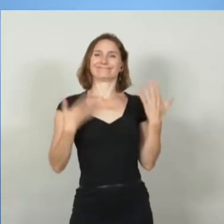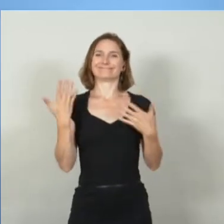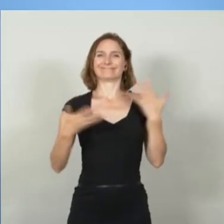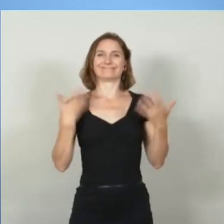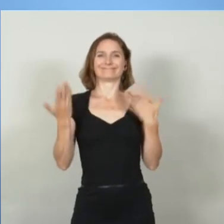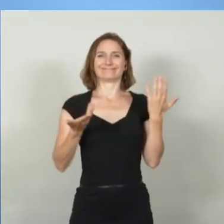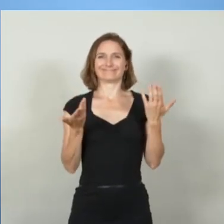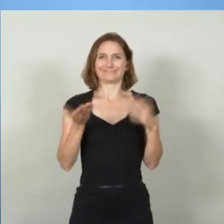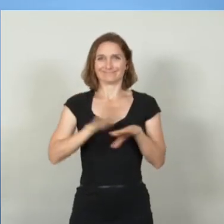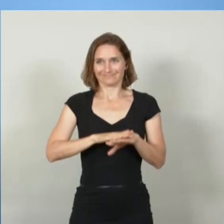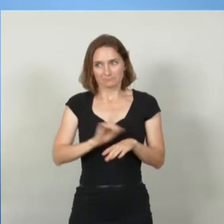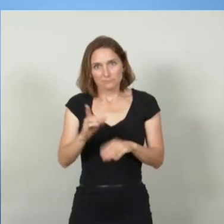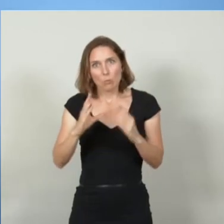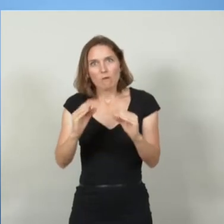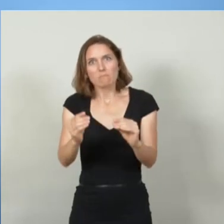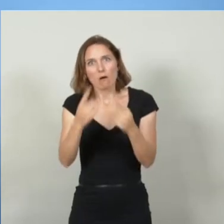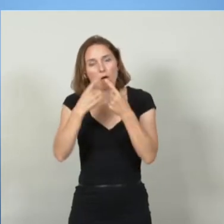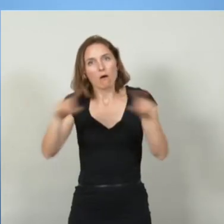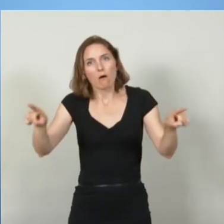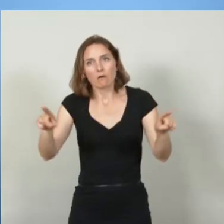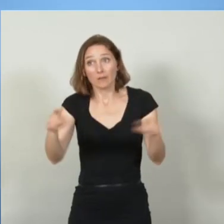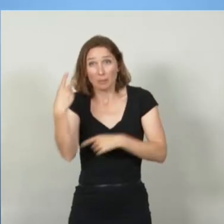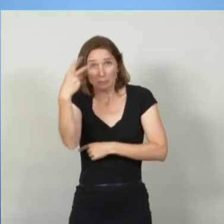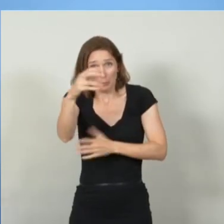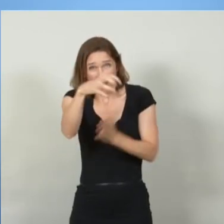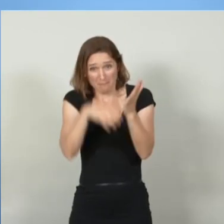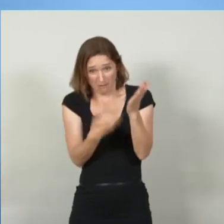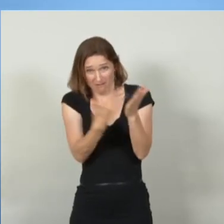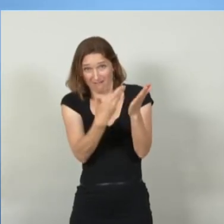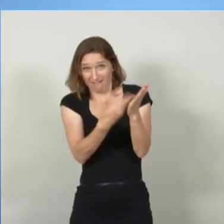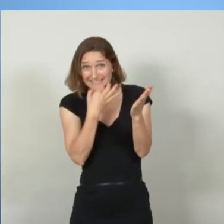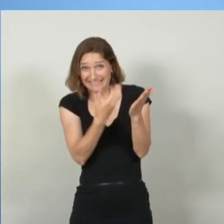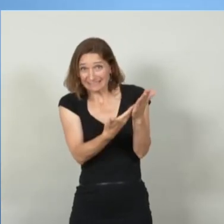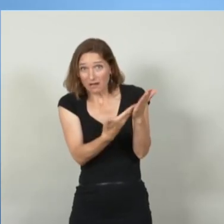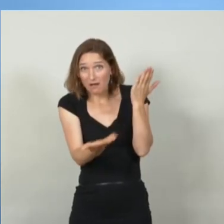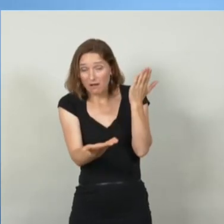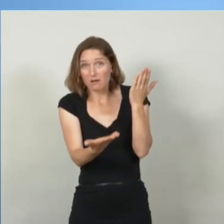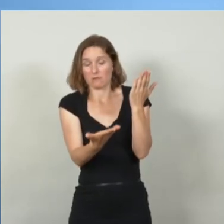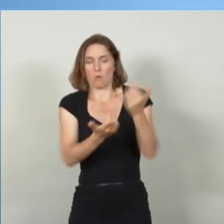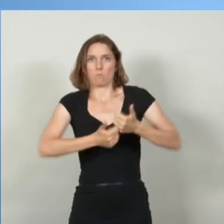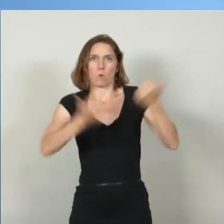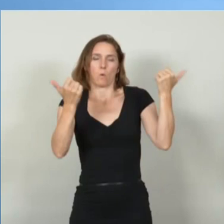par rapport à la réalité de votre rapport c'est votre rapport qui dit ça je continue